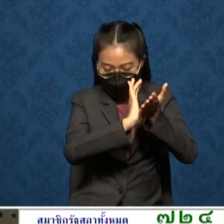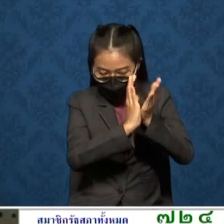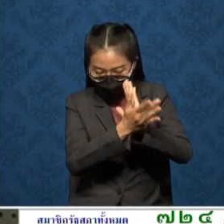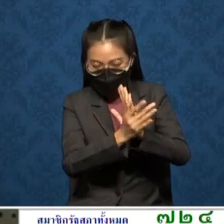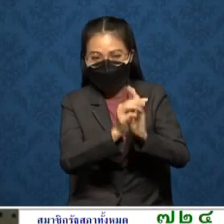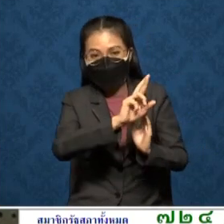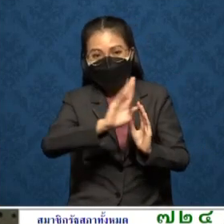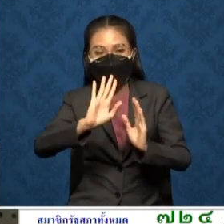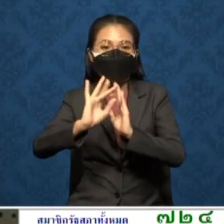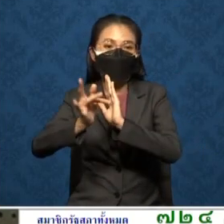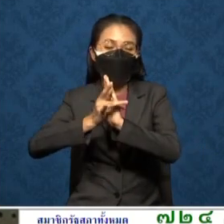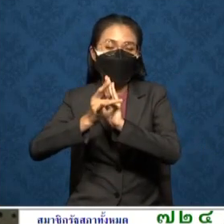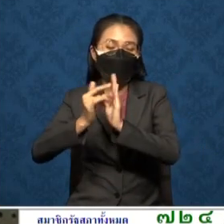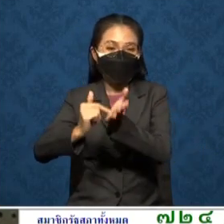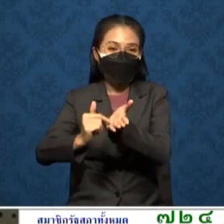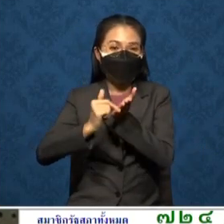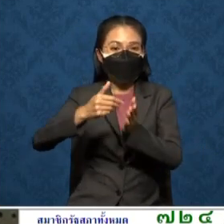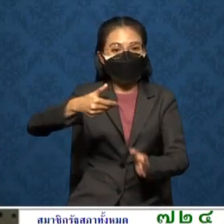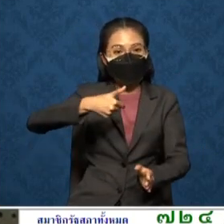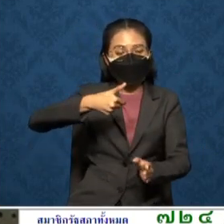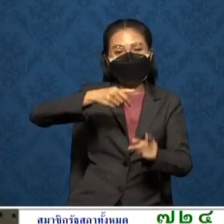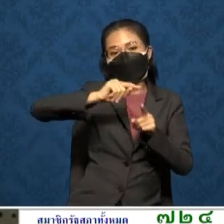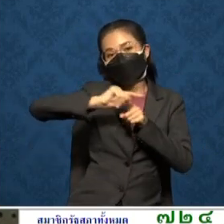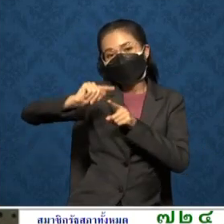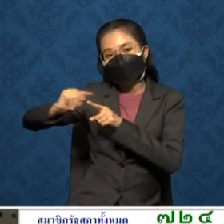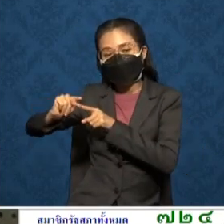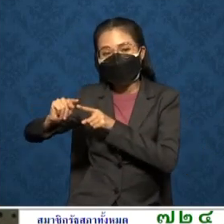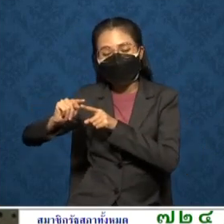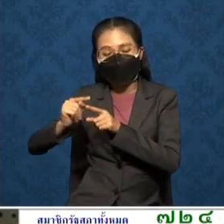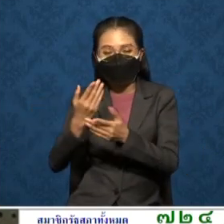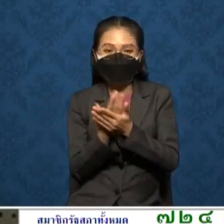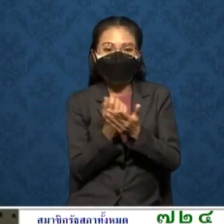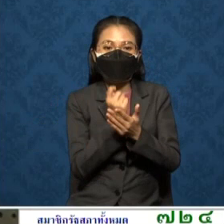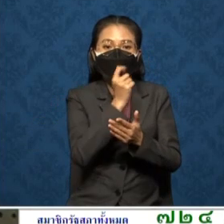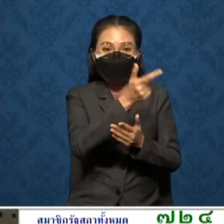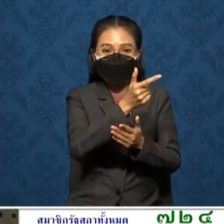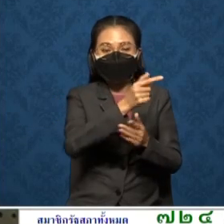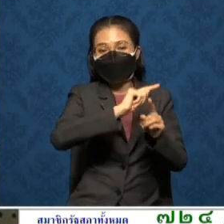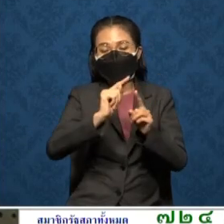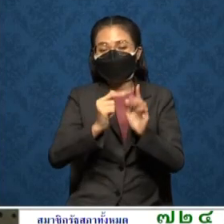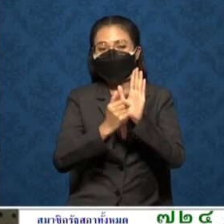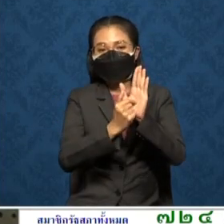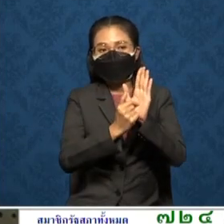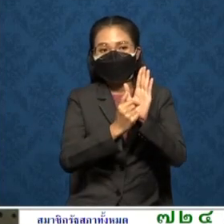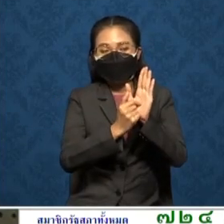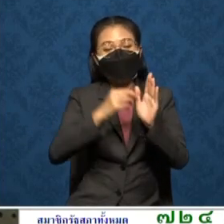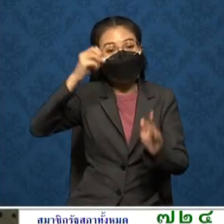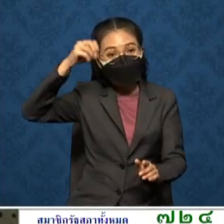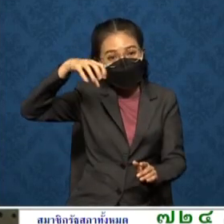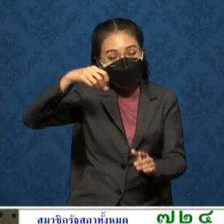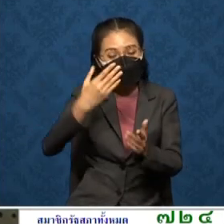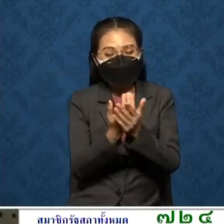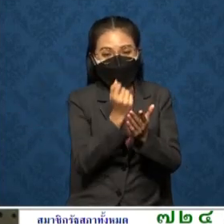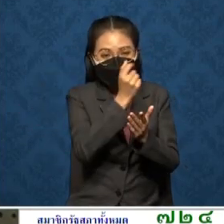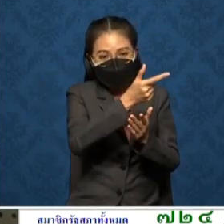ส์ในการยื่นคำร้องคำขอคำอนุญาตคำอนุมัติการเสียเงินการจ่ายค่าธรรมเนียมล่วงหน้าก่อนภ